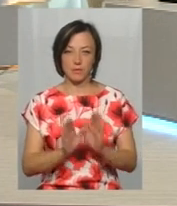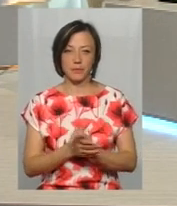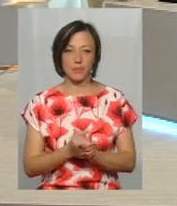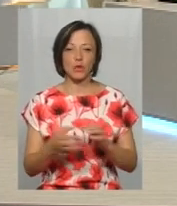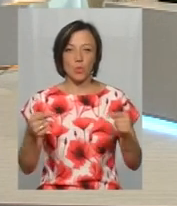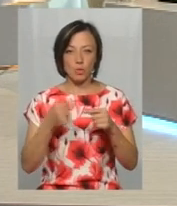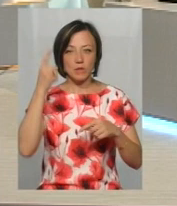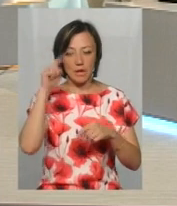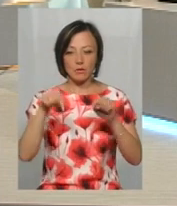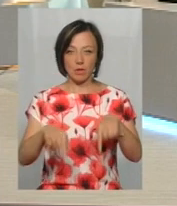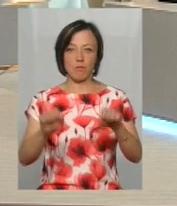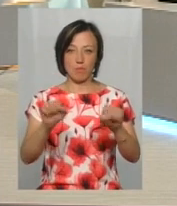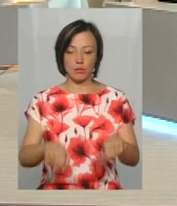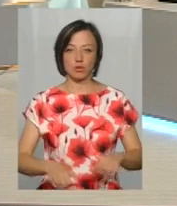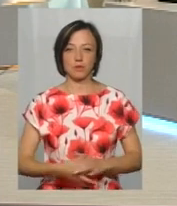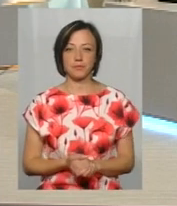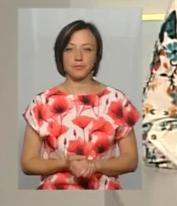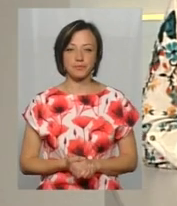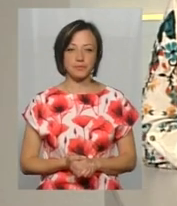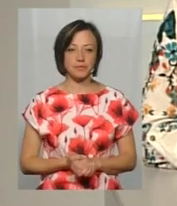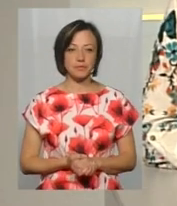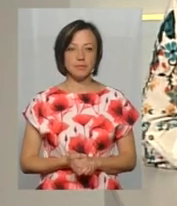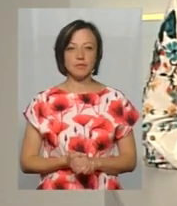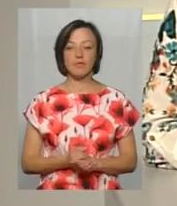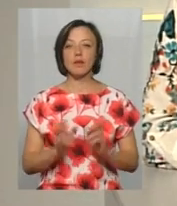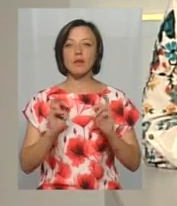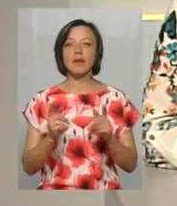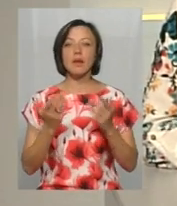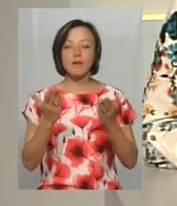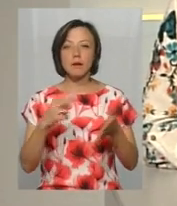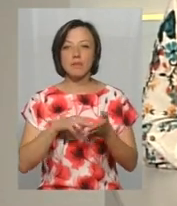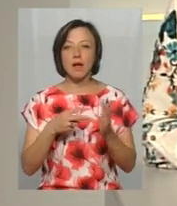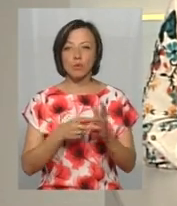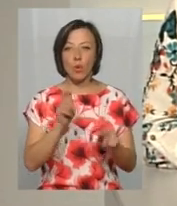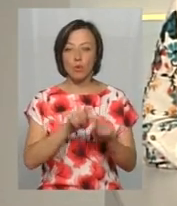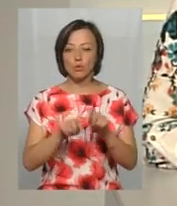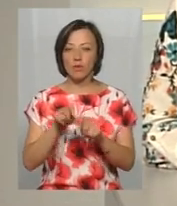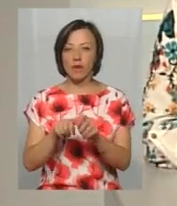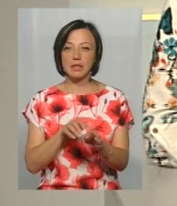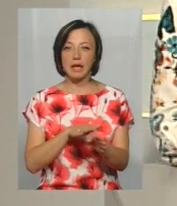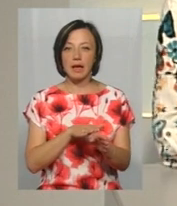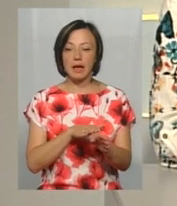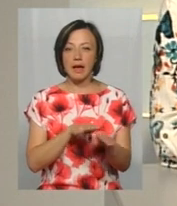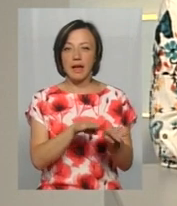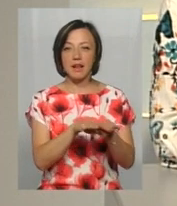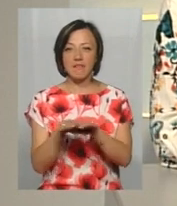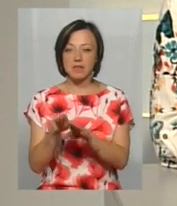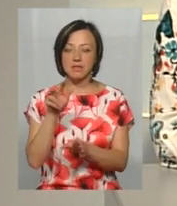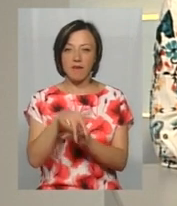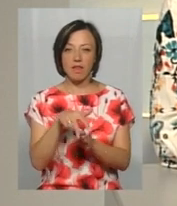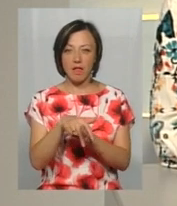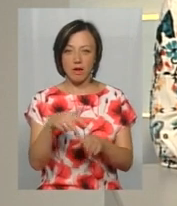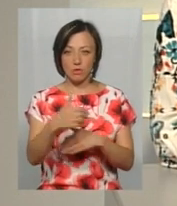Точно знали, що не буде. А як плануєте контролювати рівень завантаження контейнера?